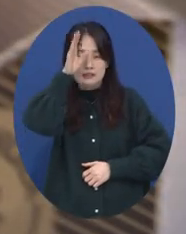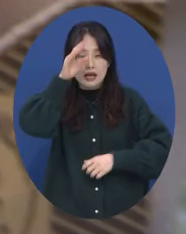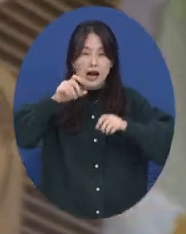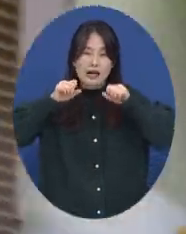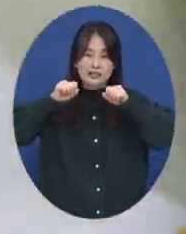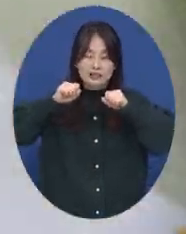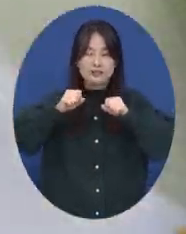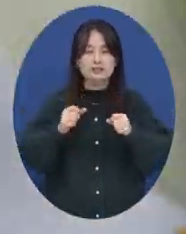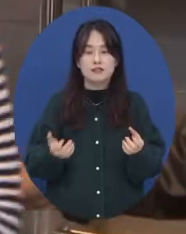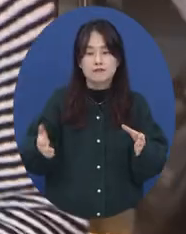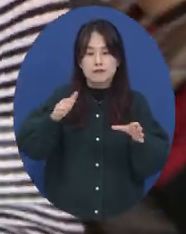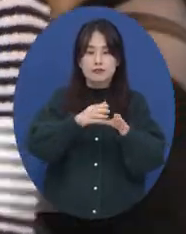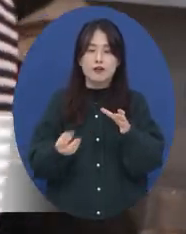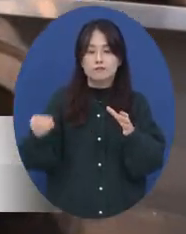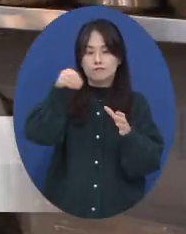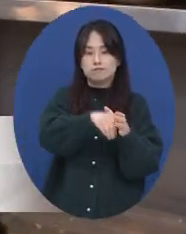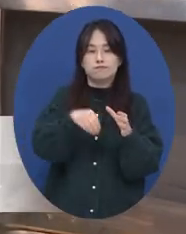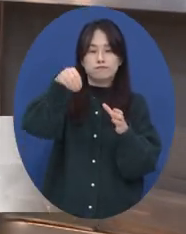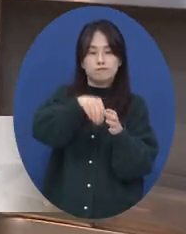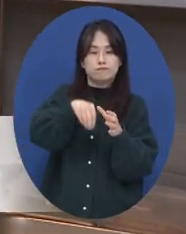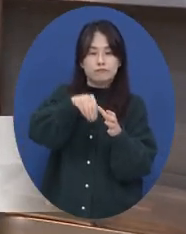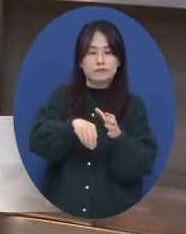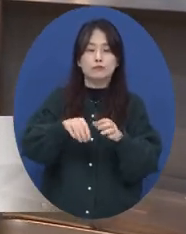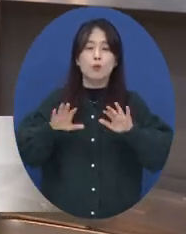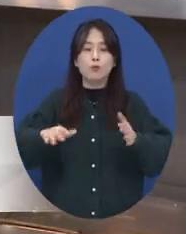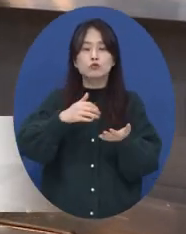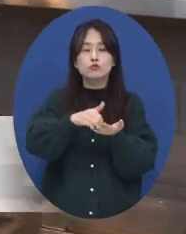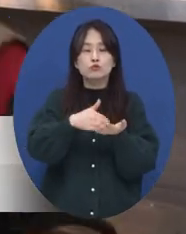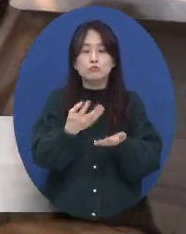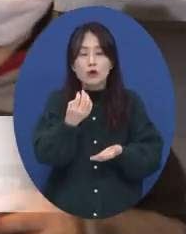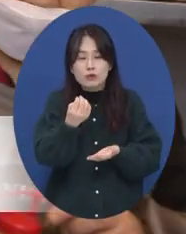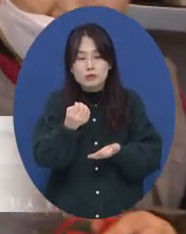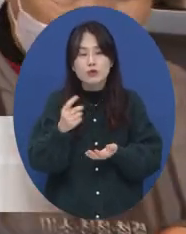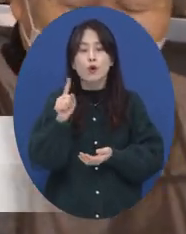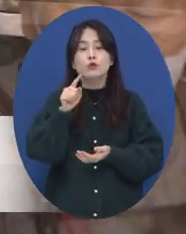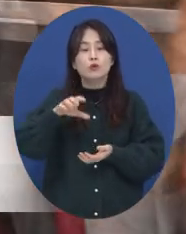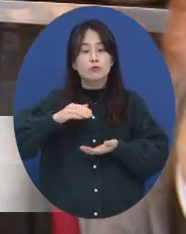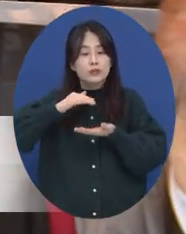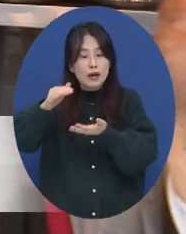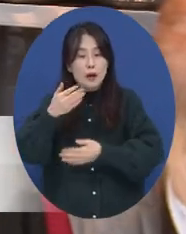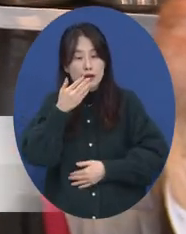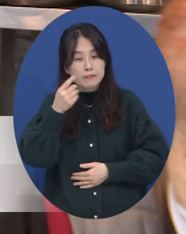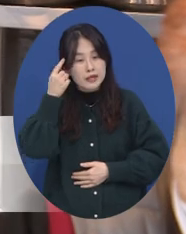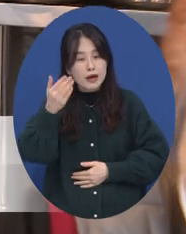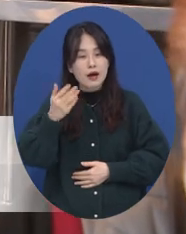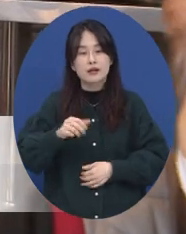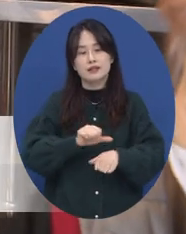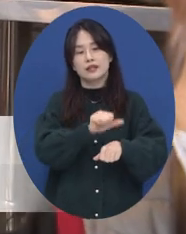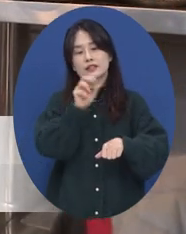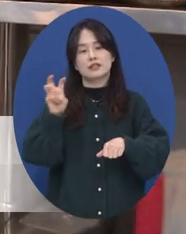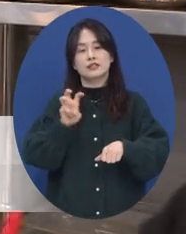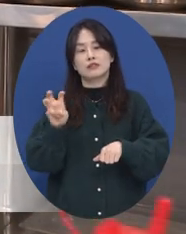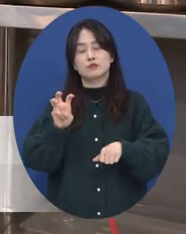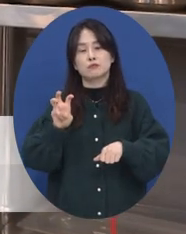한가득 상자에 담고 오늘은 몇 인분 정도 어디로 배달을 하시는 지금 5시 반에는